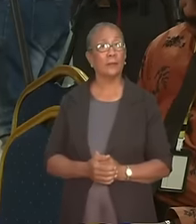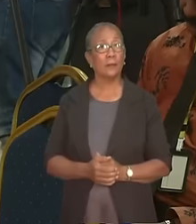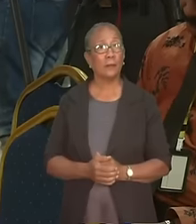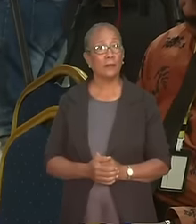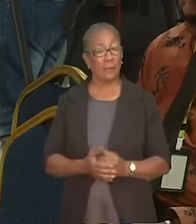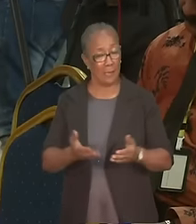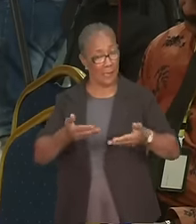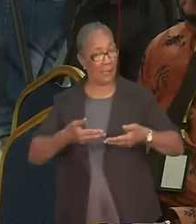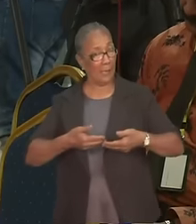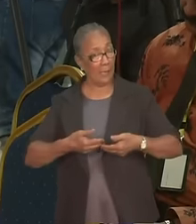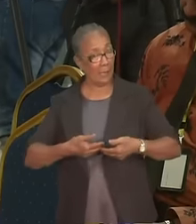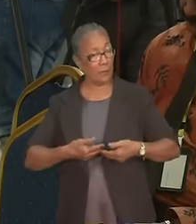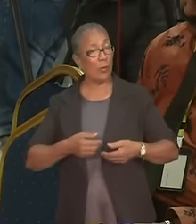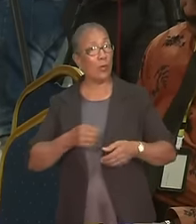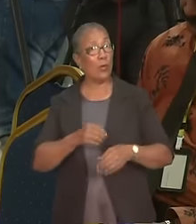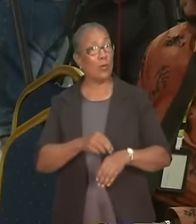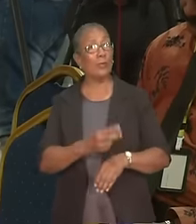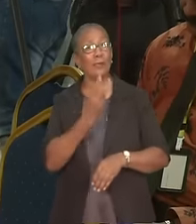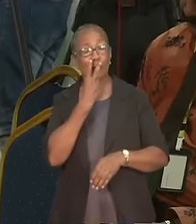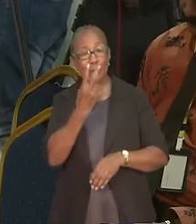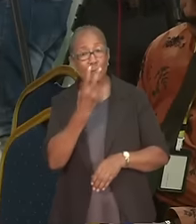Krijgen ze mede voorzieningen?